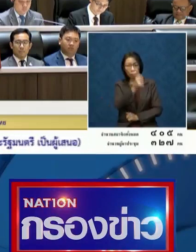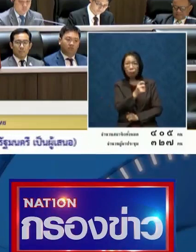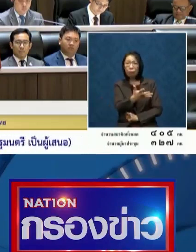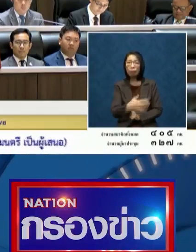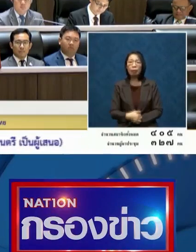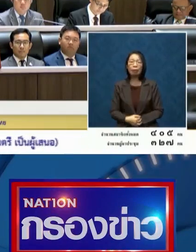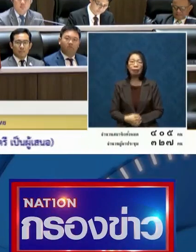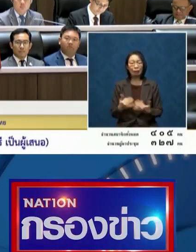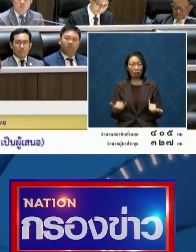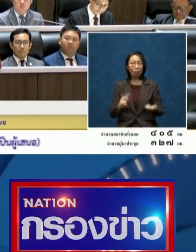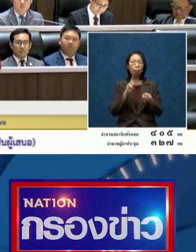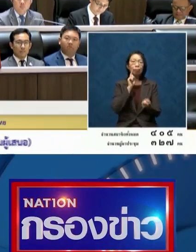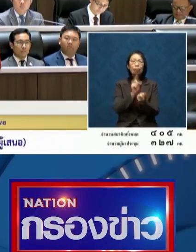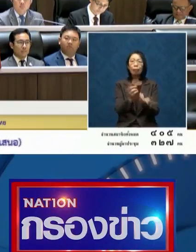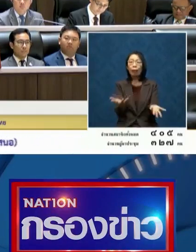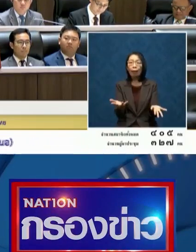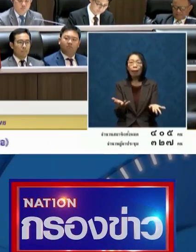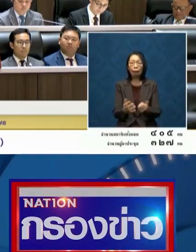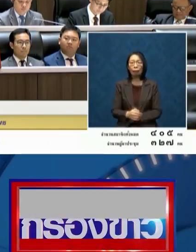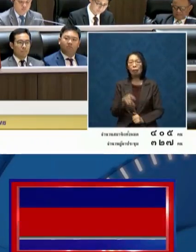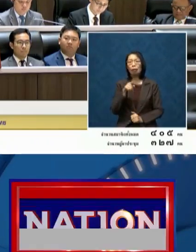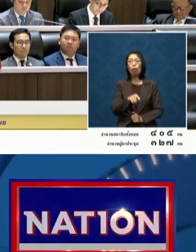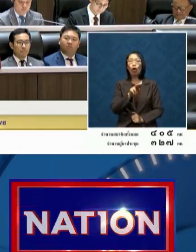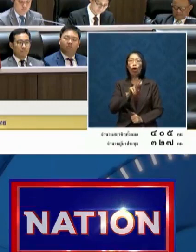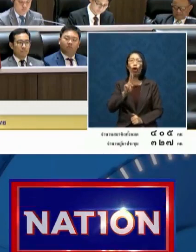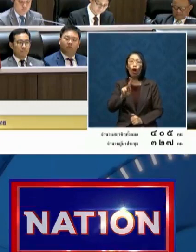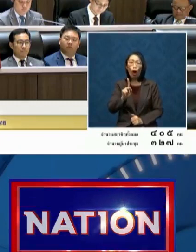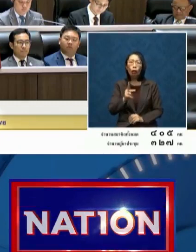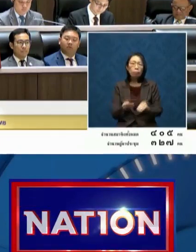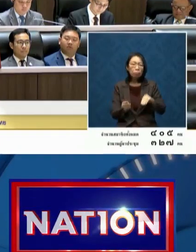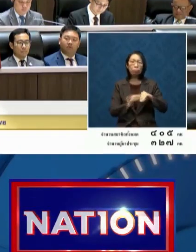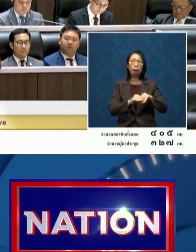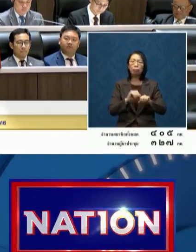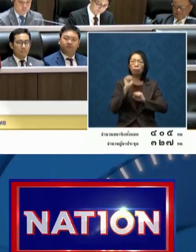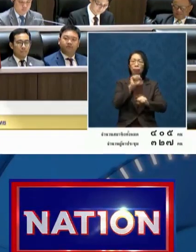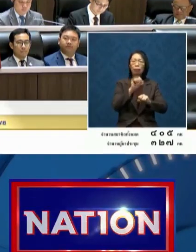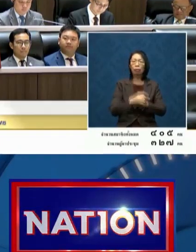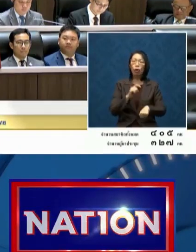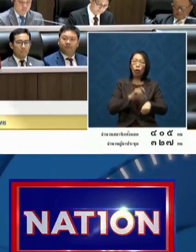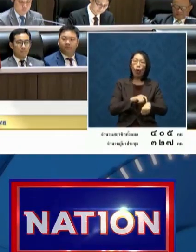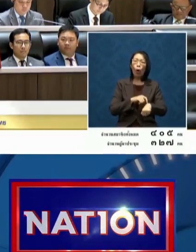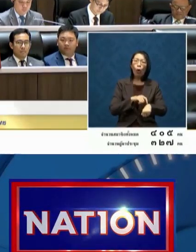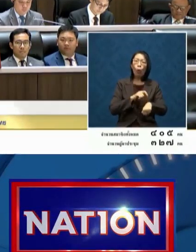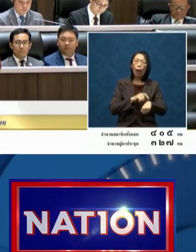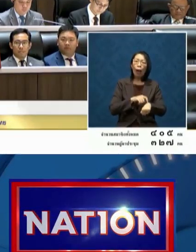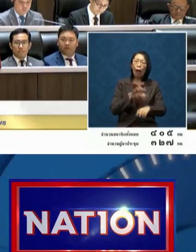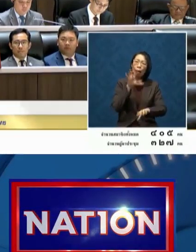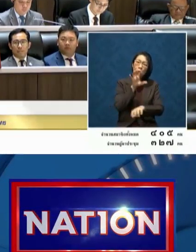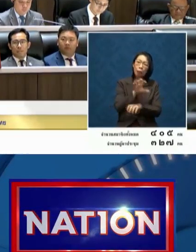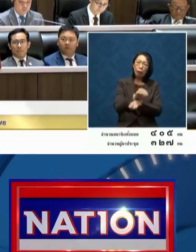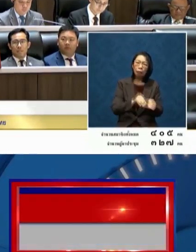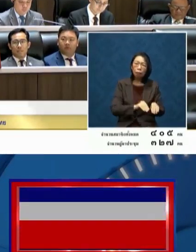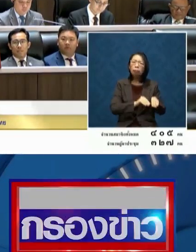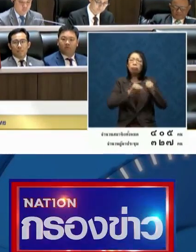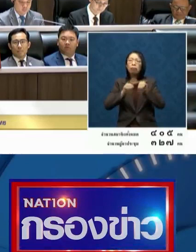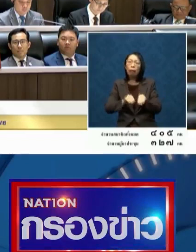ของรัฐบาลนะฮะของฝ่ายค้านเนี่ยเราไม่ต้องพูดถึงเพราะว่าฝ่ายค้านเนี่ยเขาคัดค้านแล้วเขาก็จ้องที่จะคว่ำพระราชกำหนดฉบับนี้อยู่